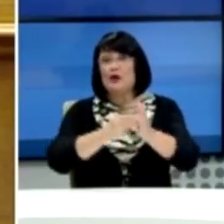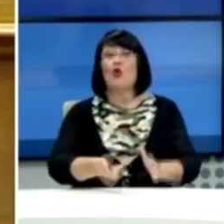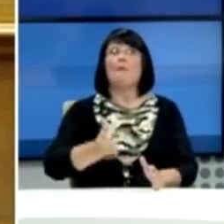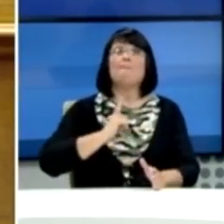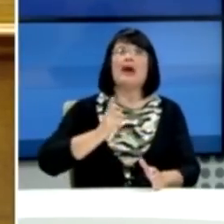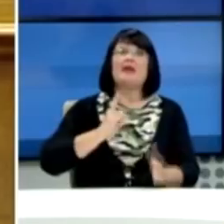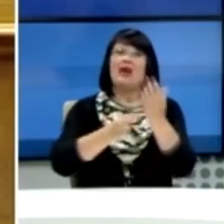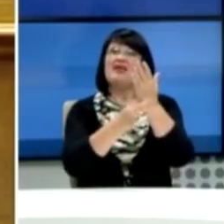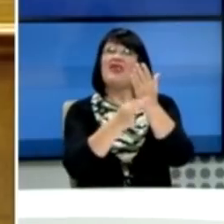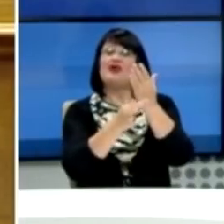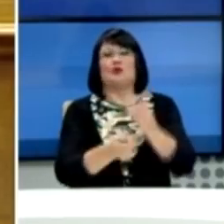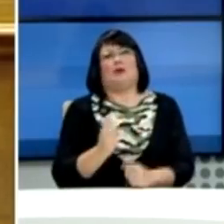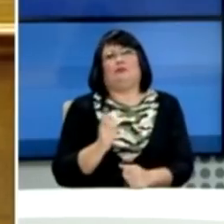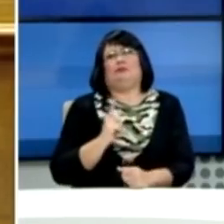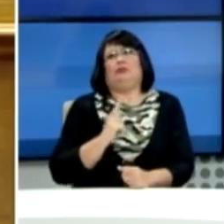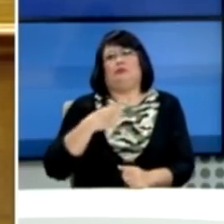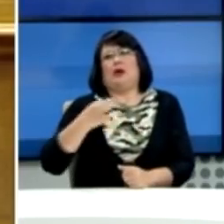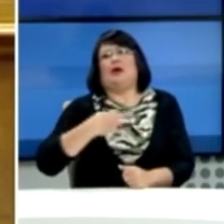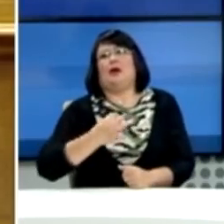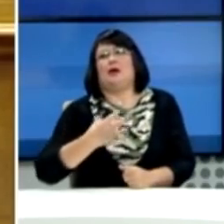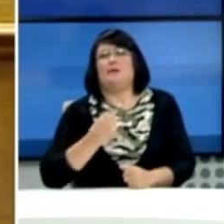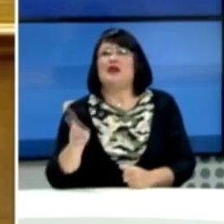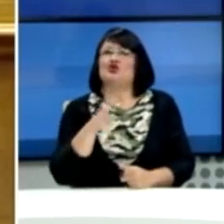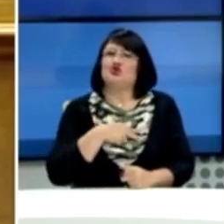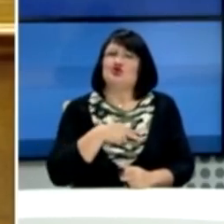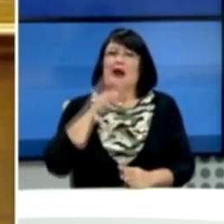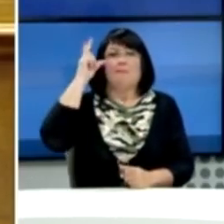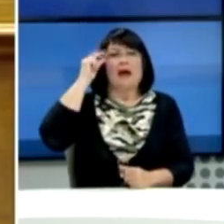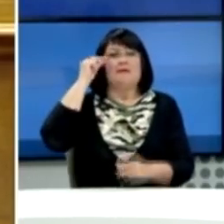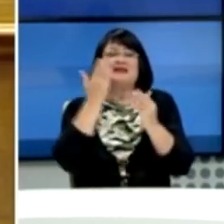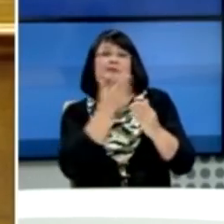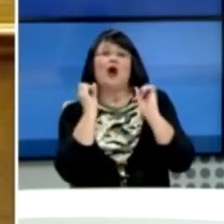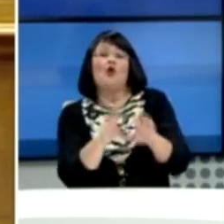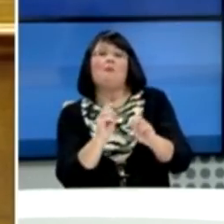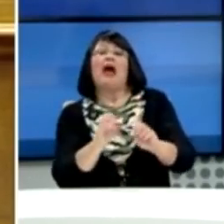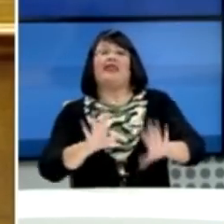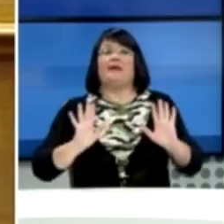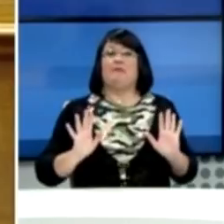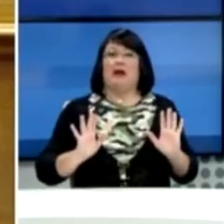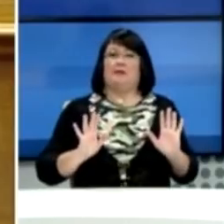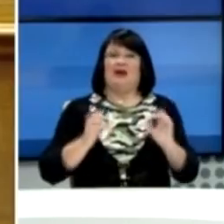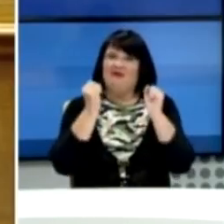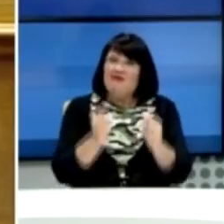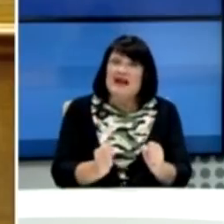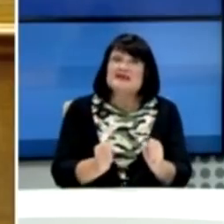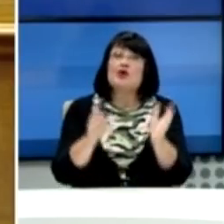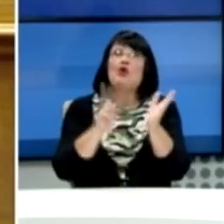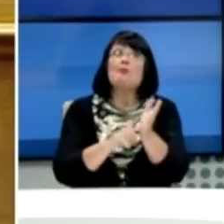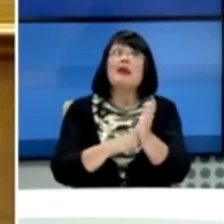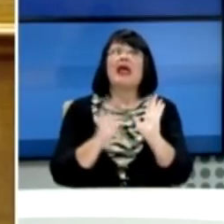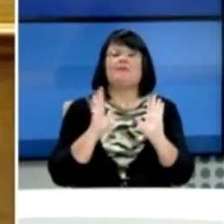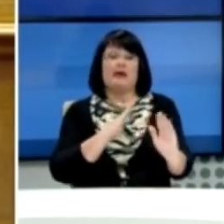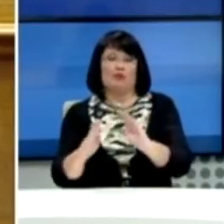με διδακτορικά στο χέρι για να μπορέσει να γίνει σωστά το πανεπιστημιακό μάθημα. Αυτό είναι το βασικό που πρέπει